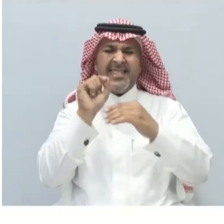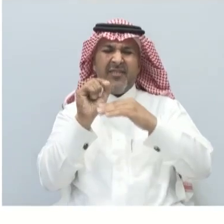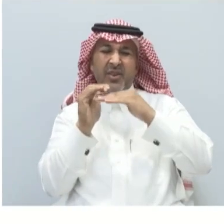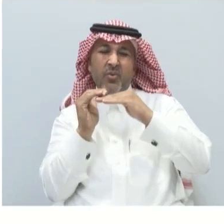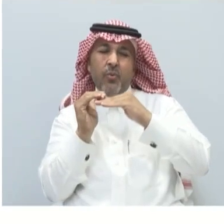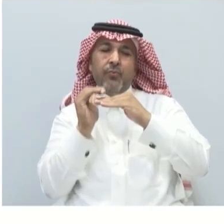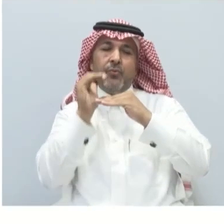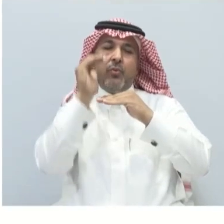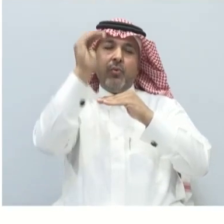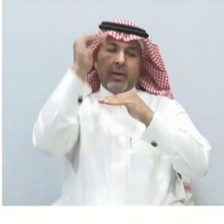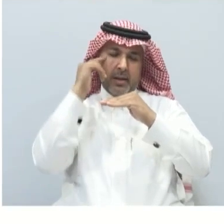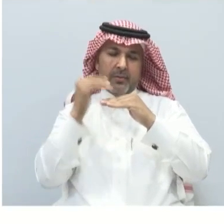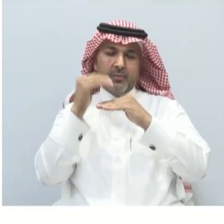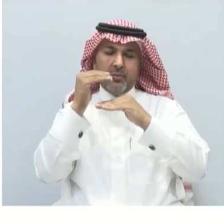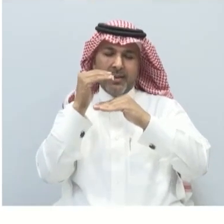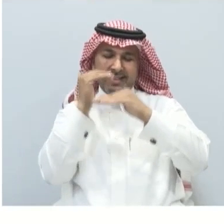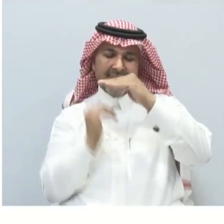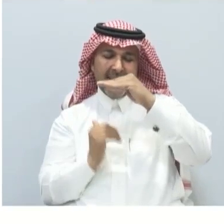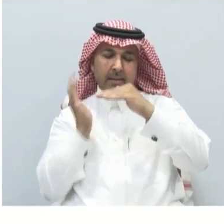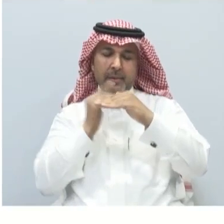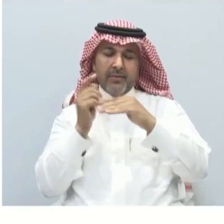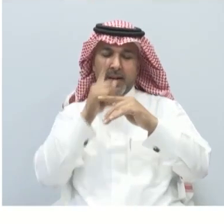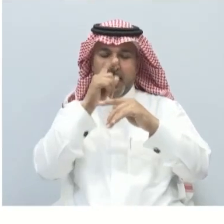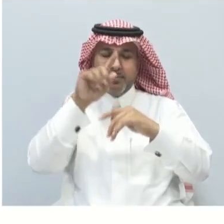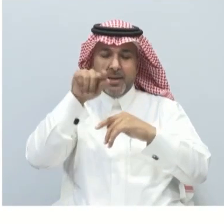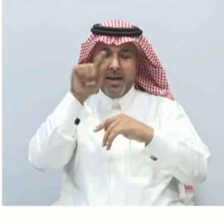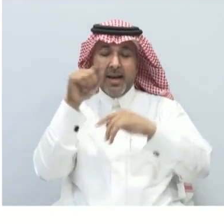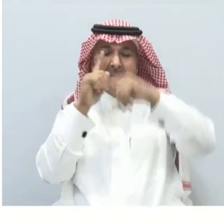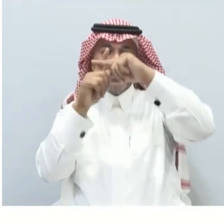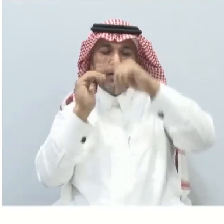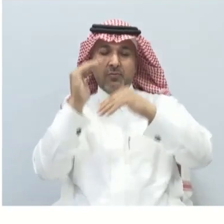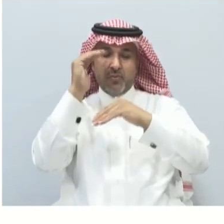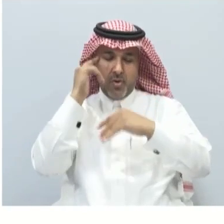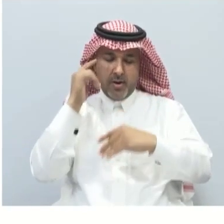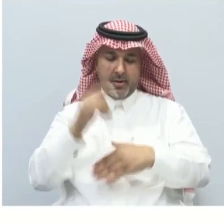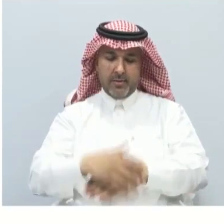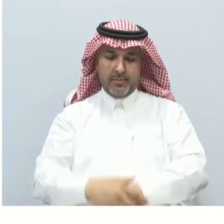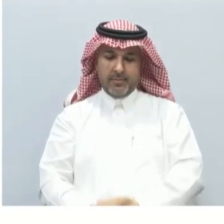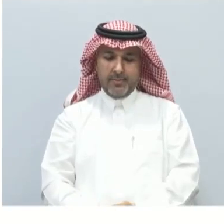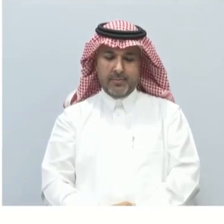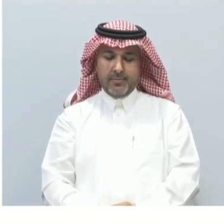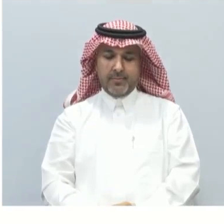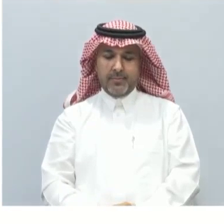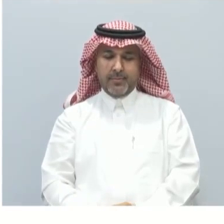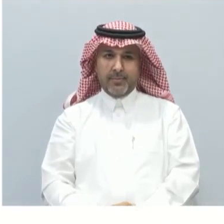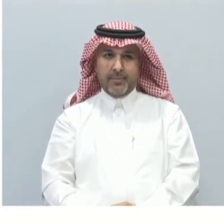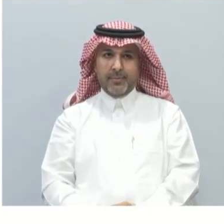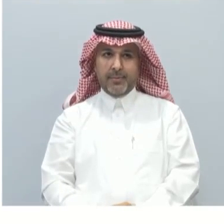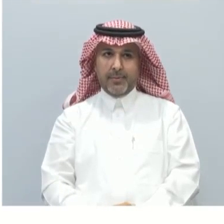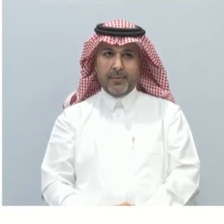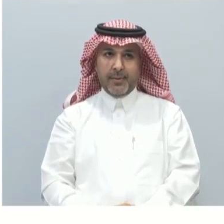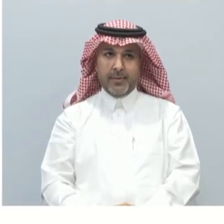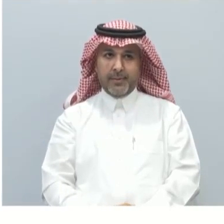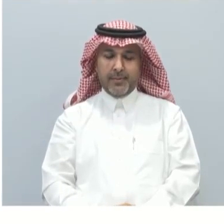مفتوح الى الماله نهايه وهذه المعلومه مهمه جدا اليوم ان شاء الله بنحتاج يعني هذا المعلومه ان المدى يساوي ار